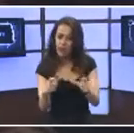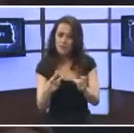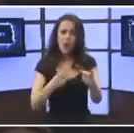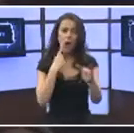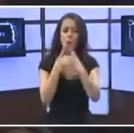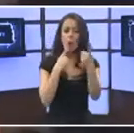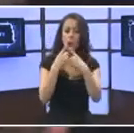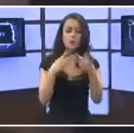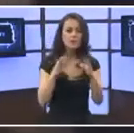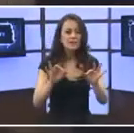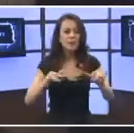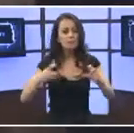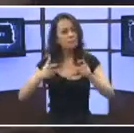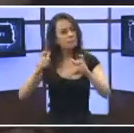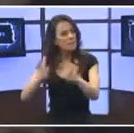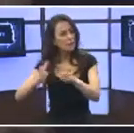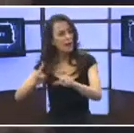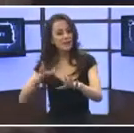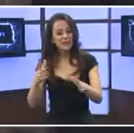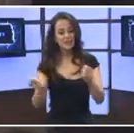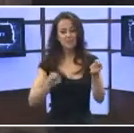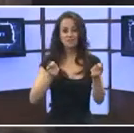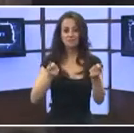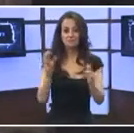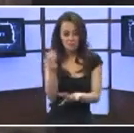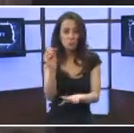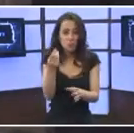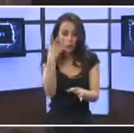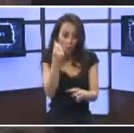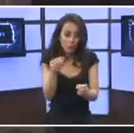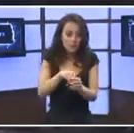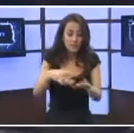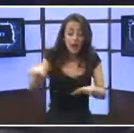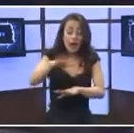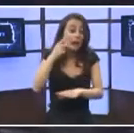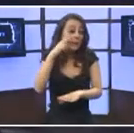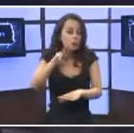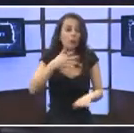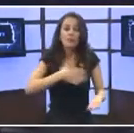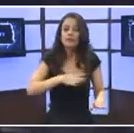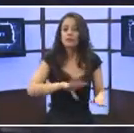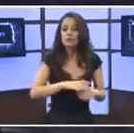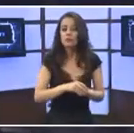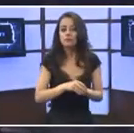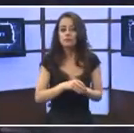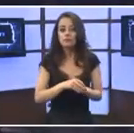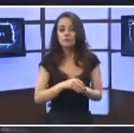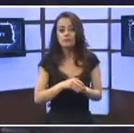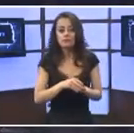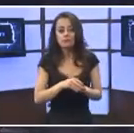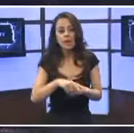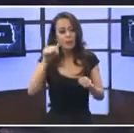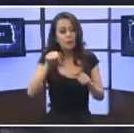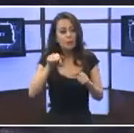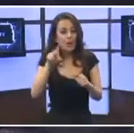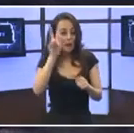mahallenin çocuğu olmasının da farklılığı var. Herkes görmek istiyor. Ben şaşırdım başkanım. Bugün burada olmanıza gerçekten gülüyorum. Buradan iki programa yani daha gideceğim.